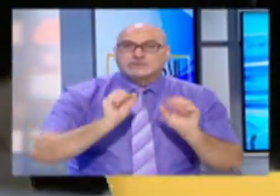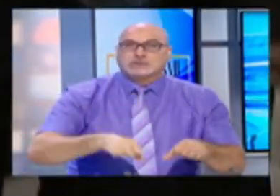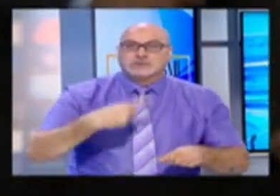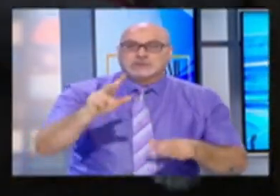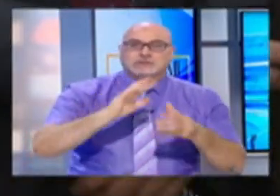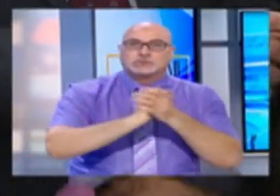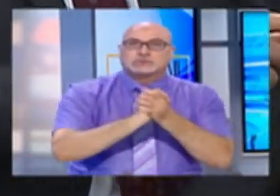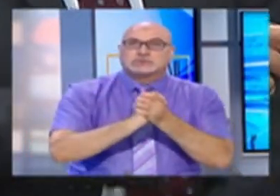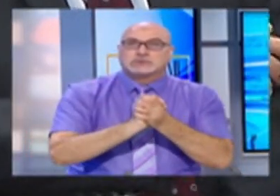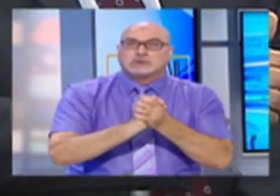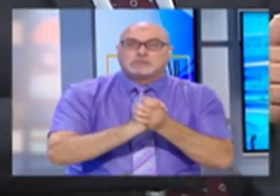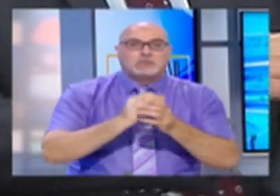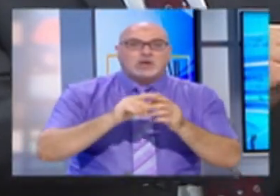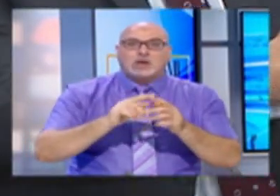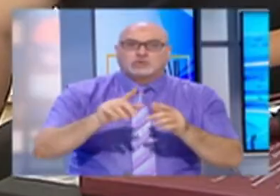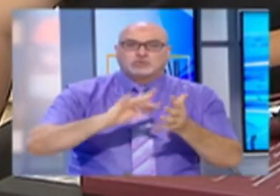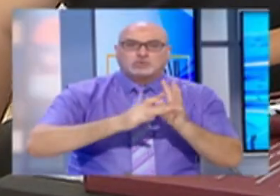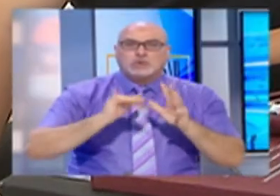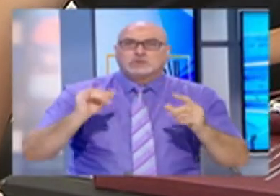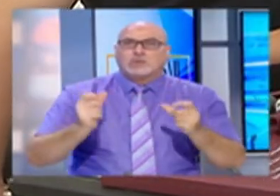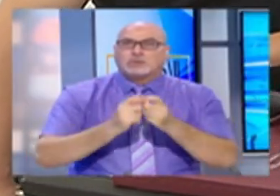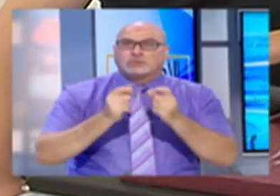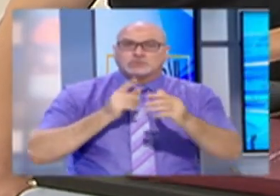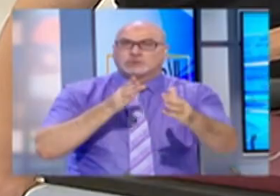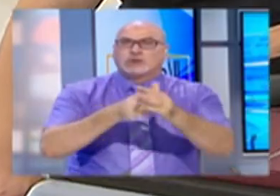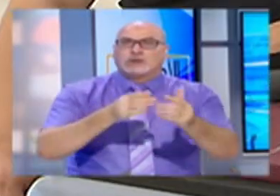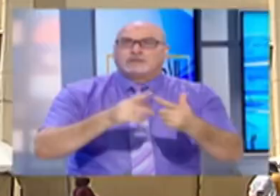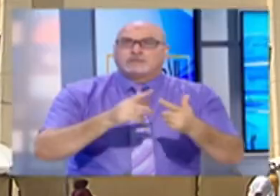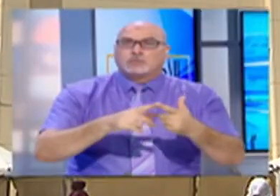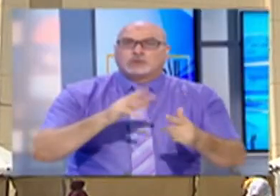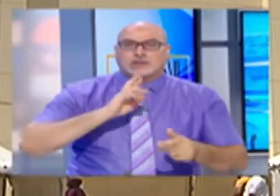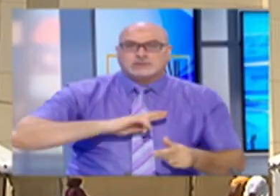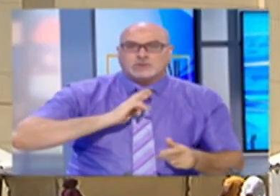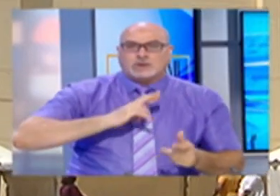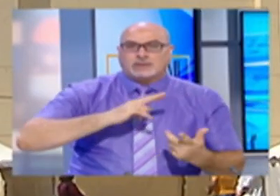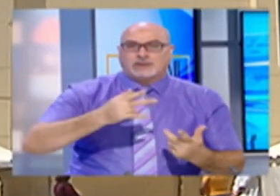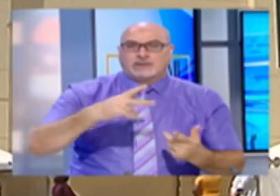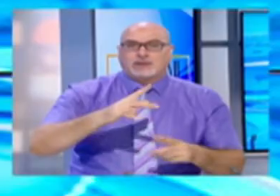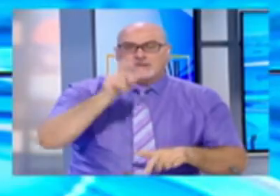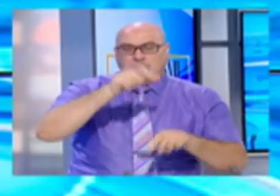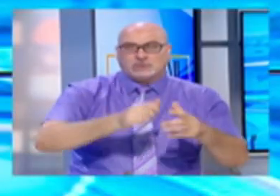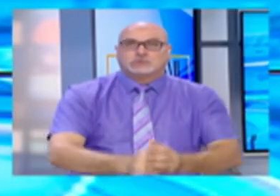الاتحاد على أن تمس جل المؤسسات، والهدف هو ضمان سلامة العمال.